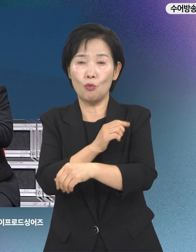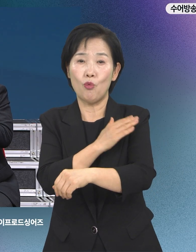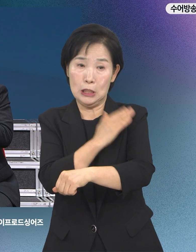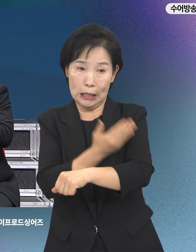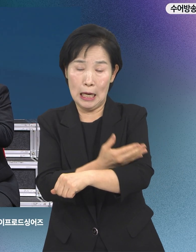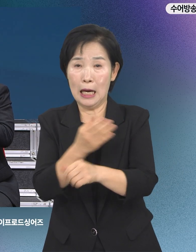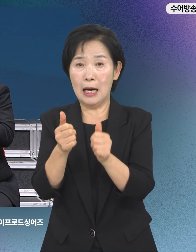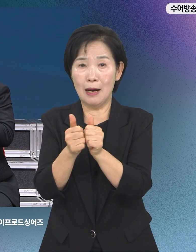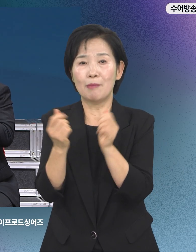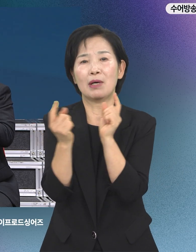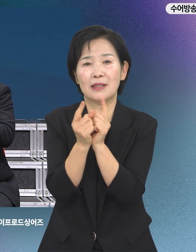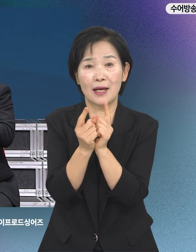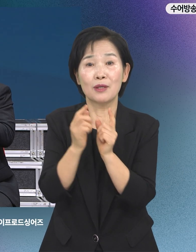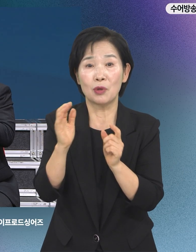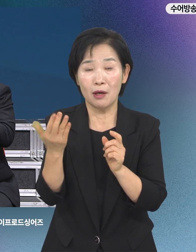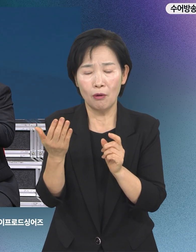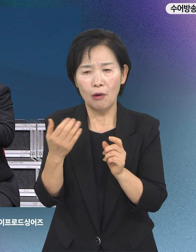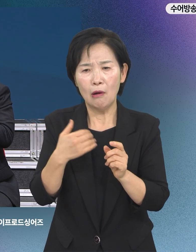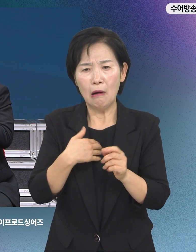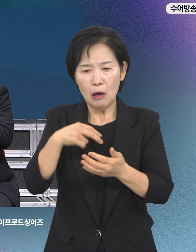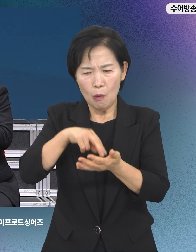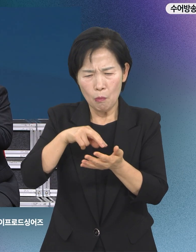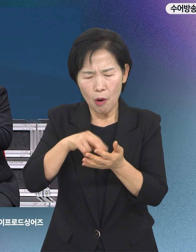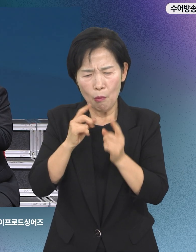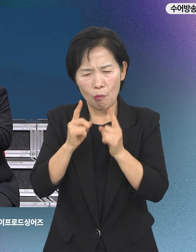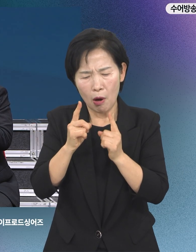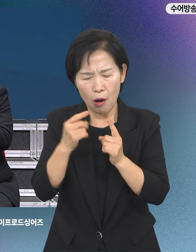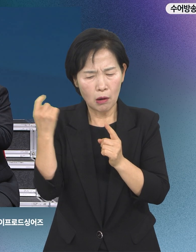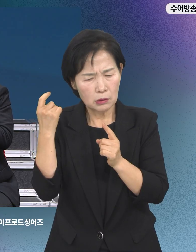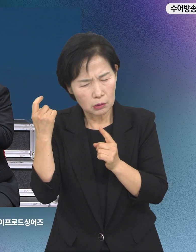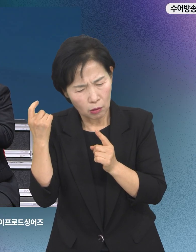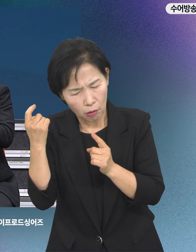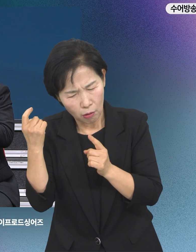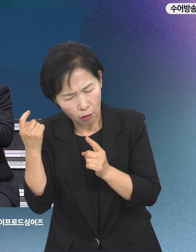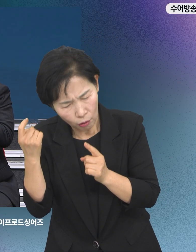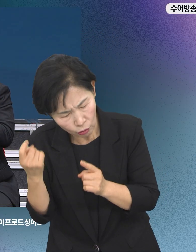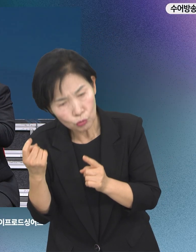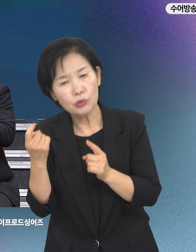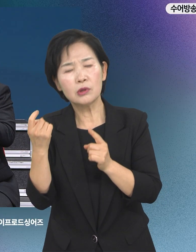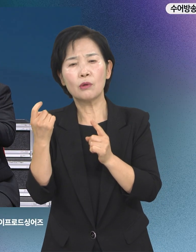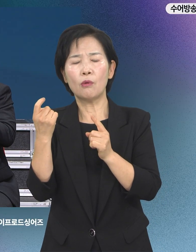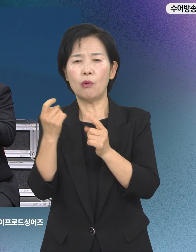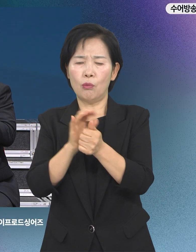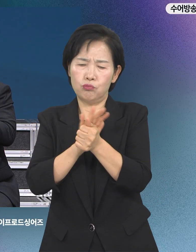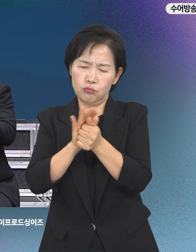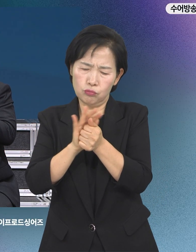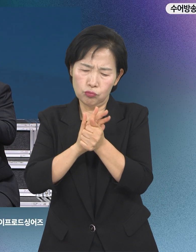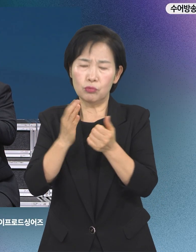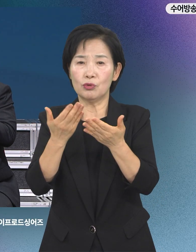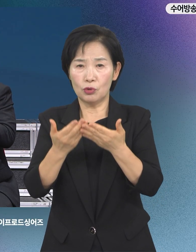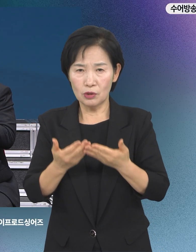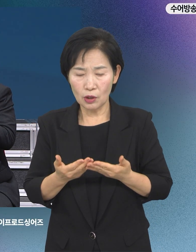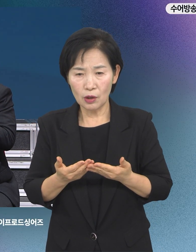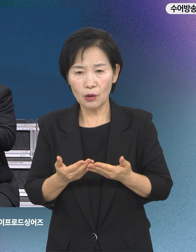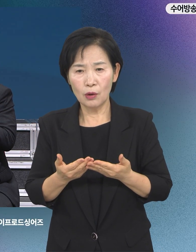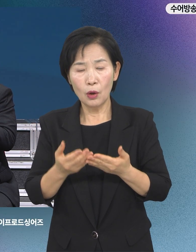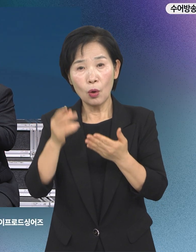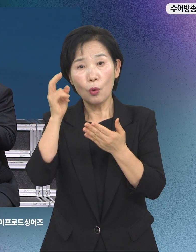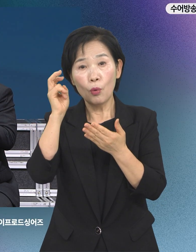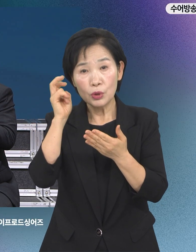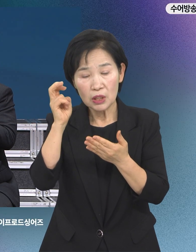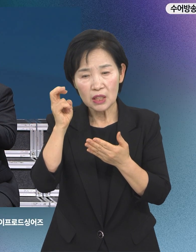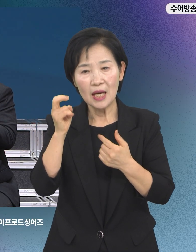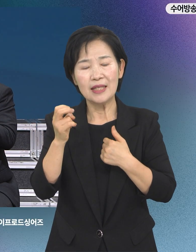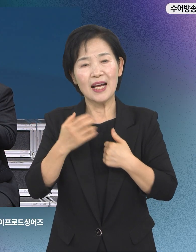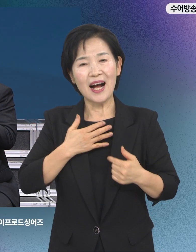저의 사망 이야기를 다 들어주시고 채권 추심에 시달리는 이야기를 끝까지 들어주시고 이렇게 말했습니다. 혹시 제가